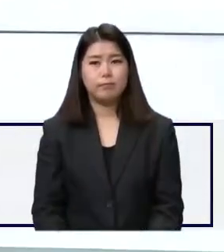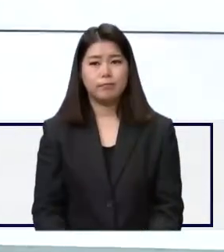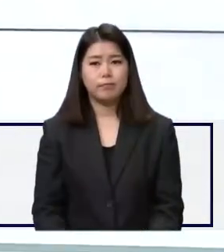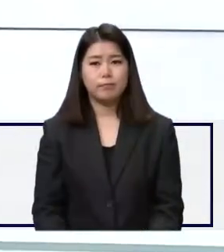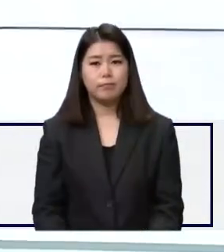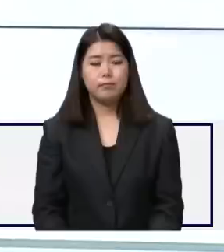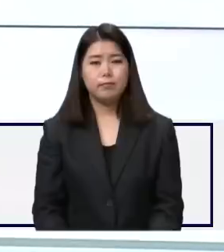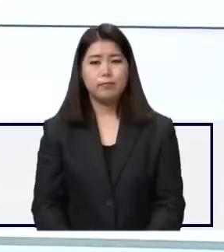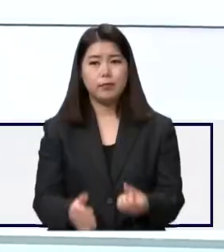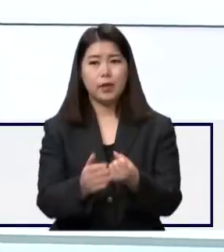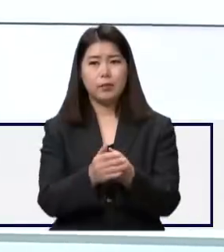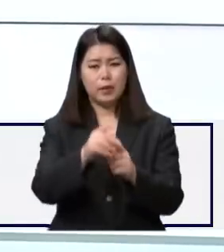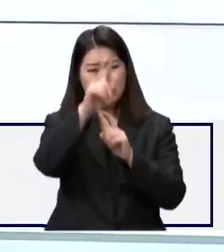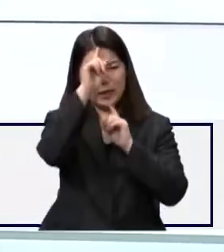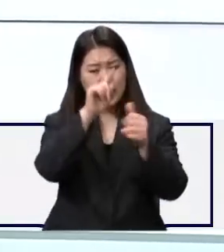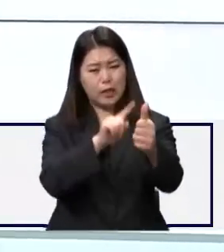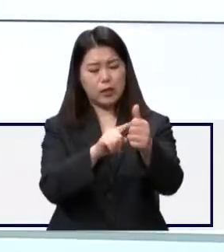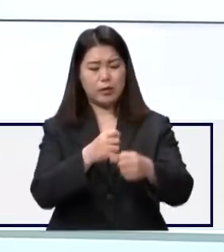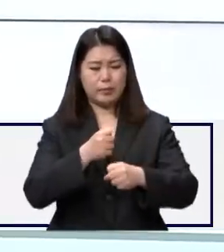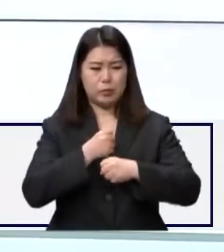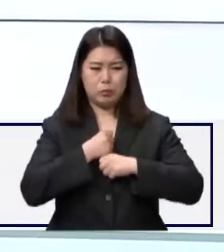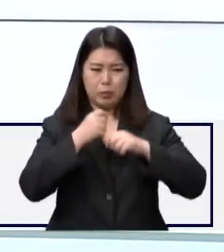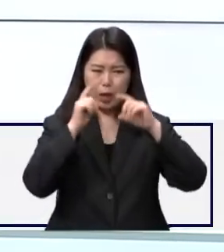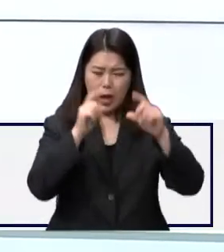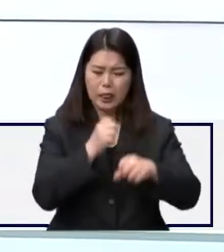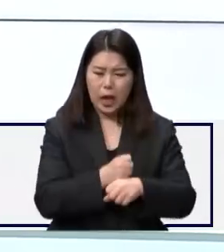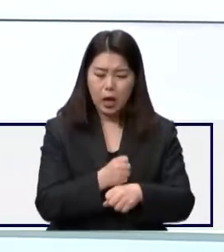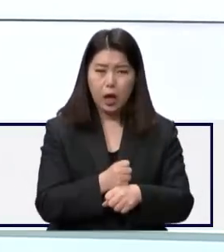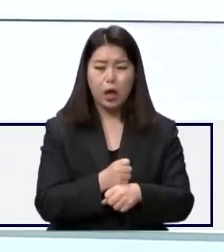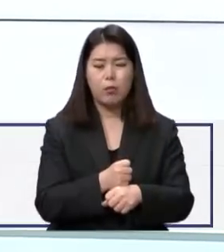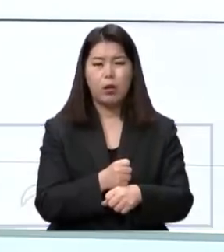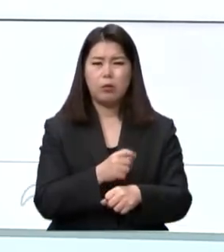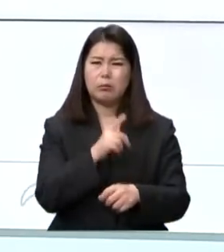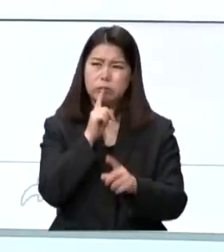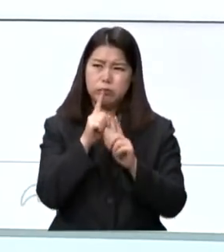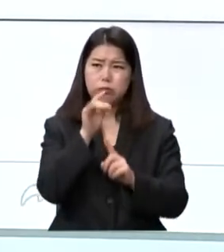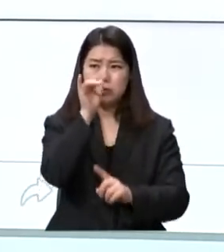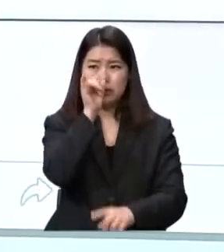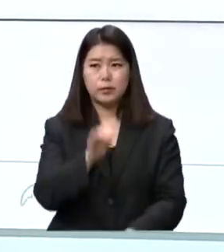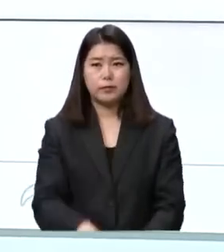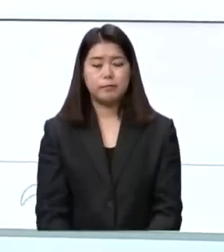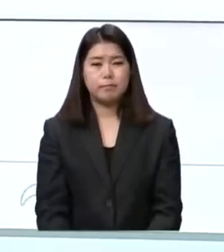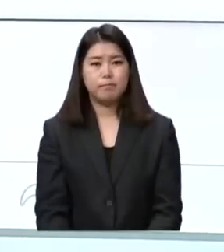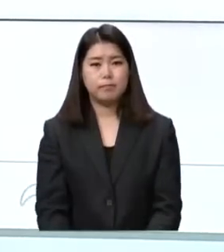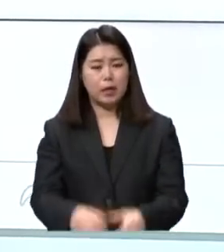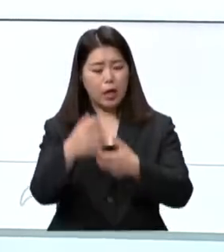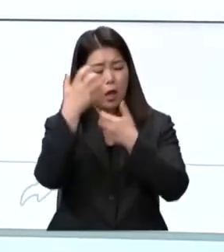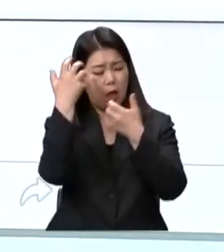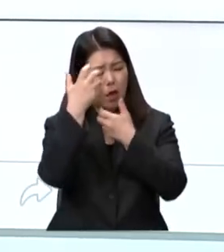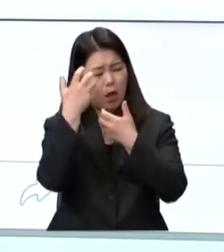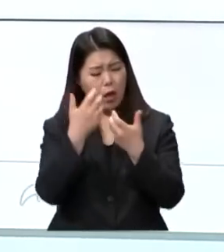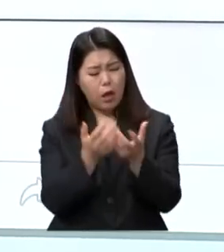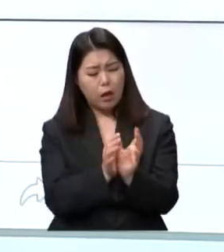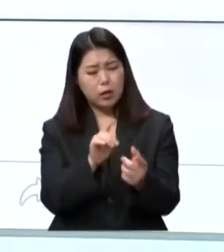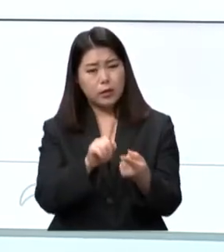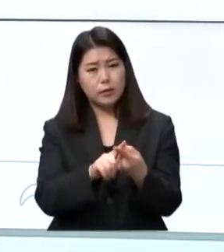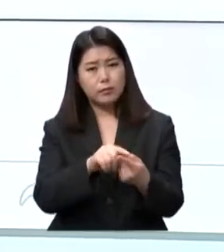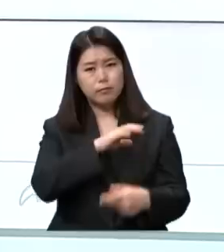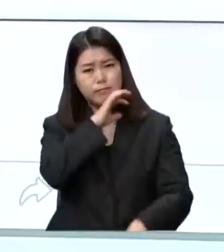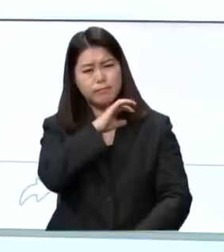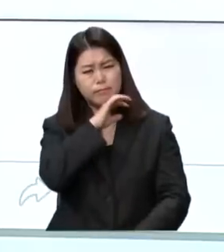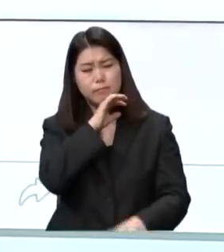때문에 또 의원 의원에 대한 뭐 선전포고다 뭐 이런 얘기가 나올 수도 있는 것 같은데 지금 팬덤에 대해서 비판적인